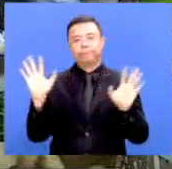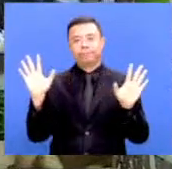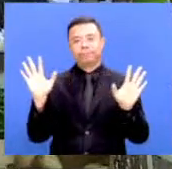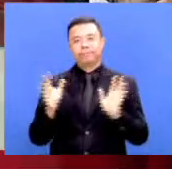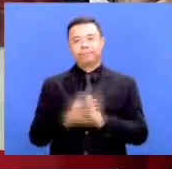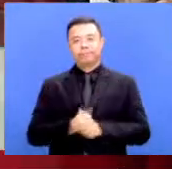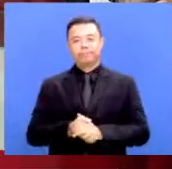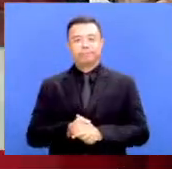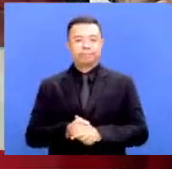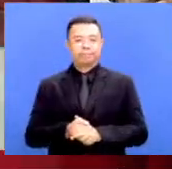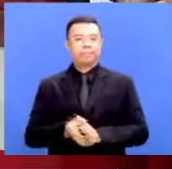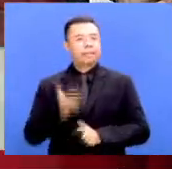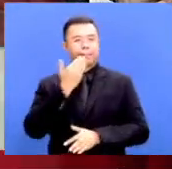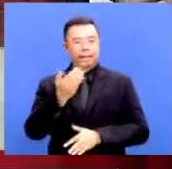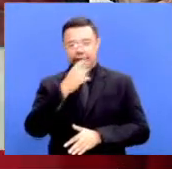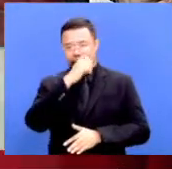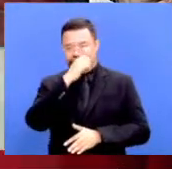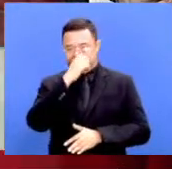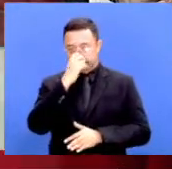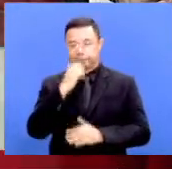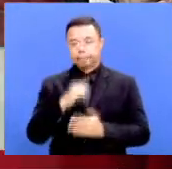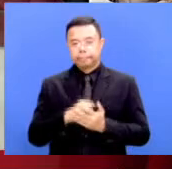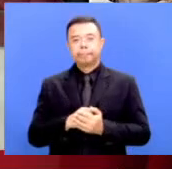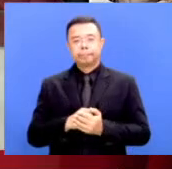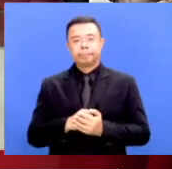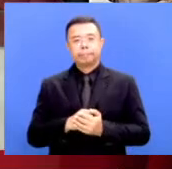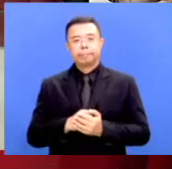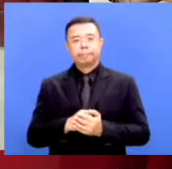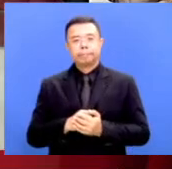di studio. Baik, terima kasih Adi Mulia melaporkan langsung dari Pasar Klender, Jakarta Timur.